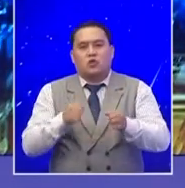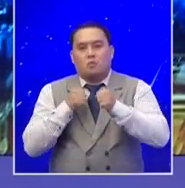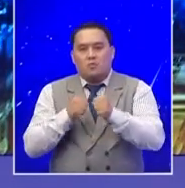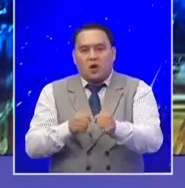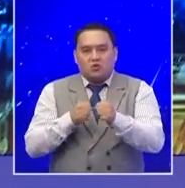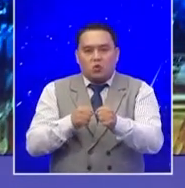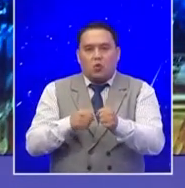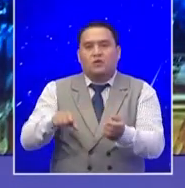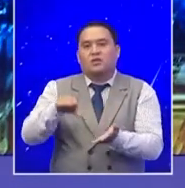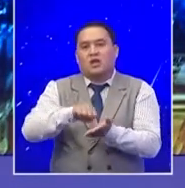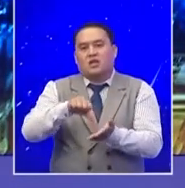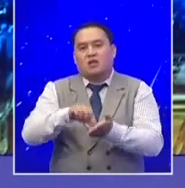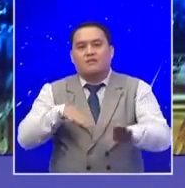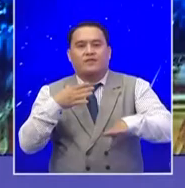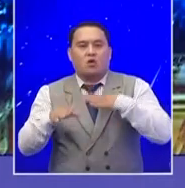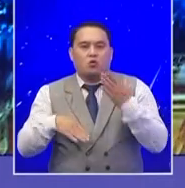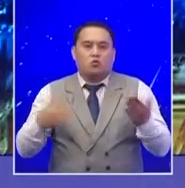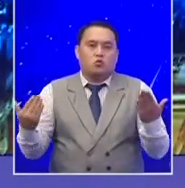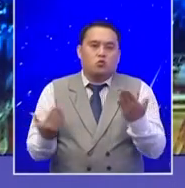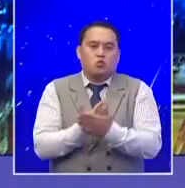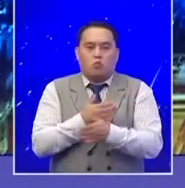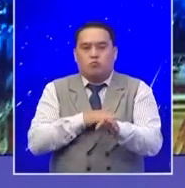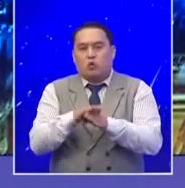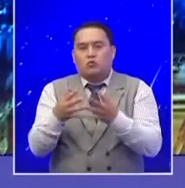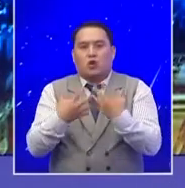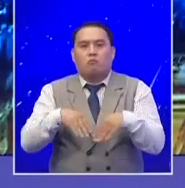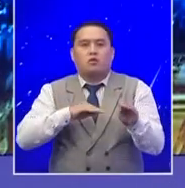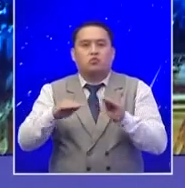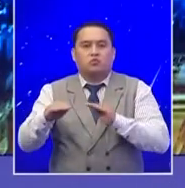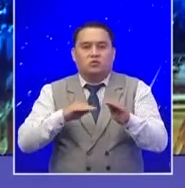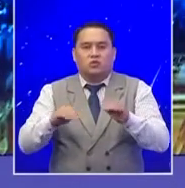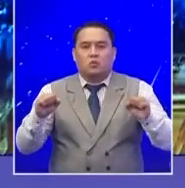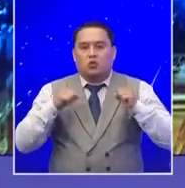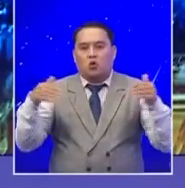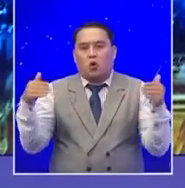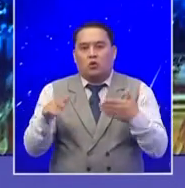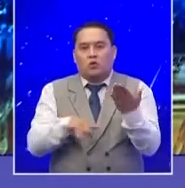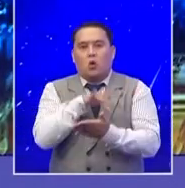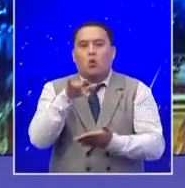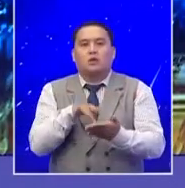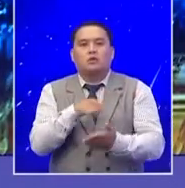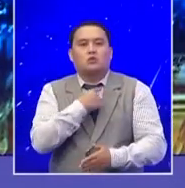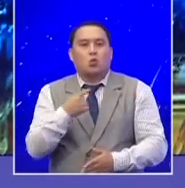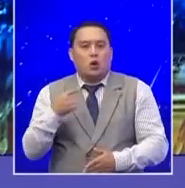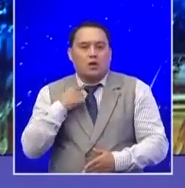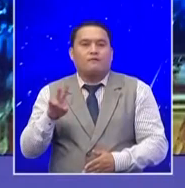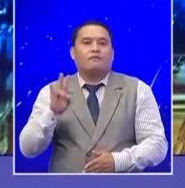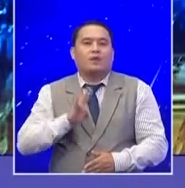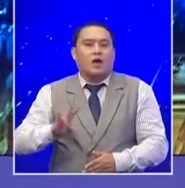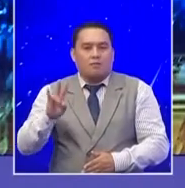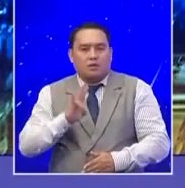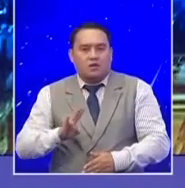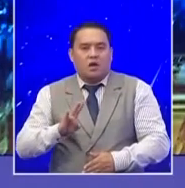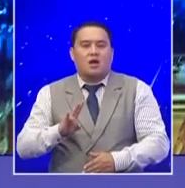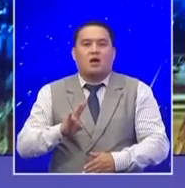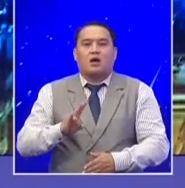«Семиречья», начали тренировки уже в новом, полностью оборудованном зале на базе спортивного колледжа города Талдыкурган. Уже в ноябре